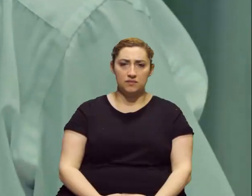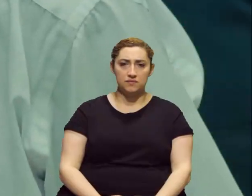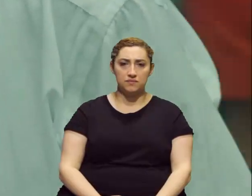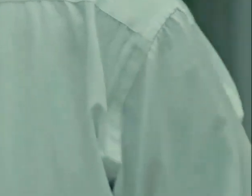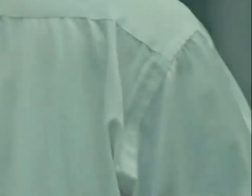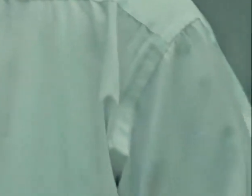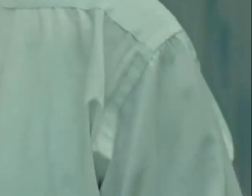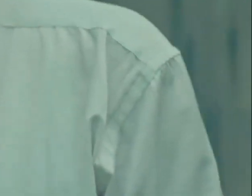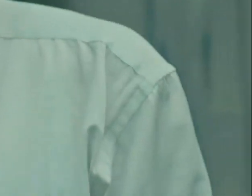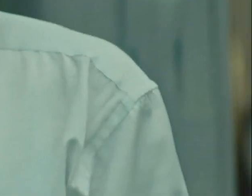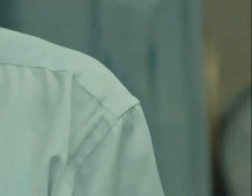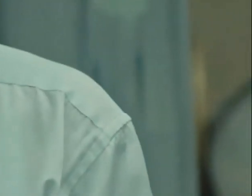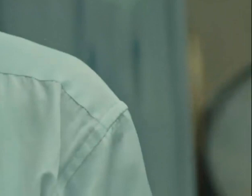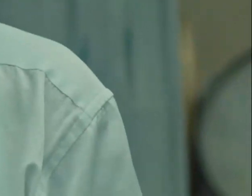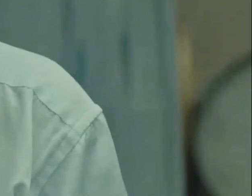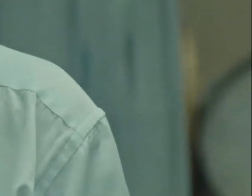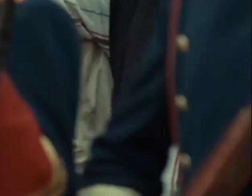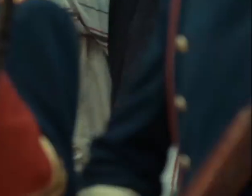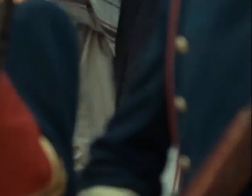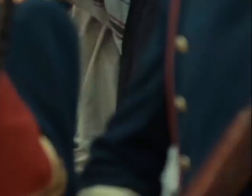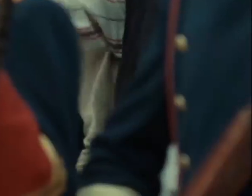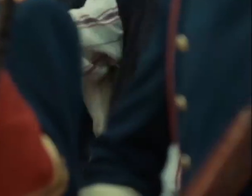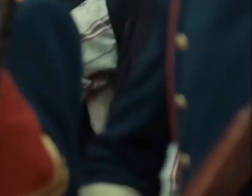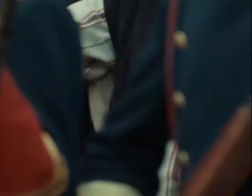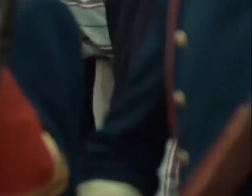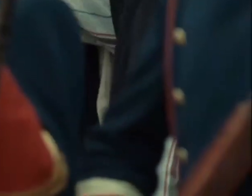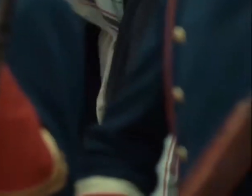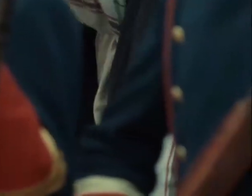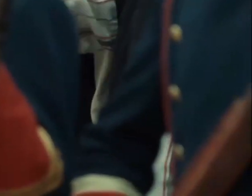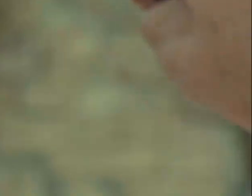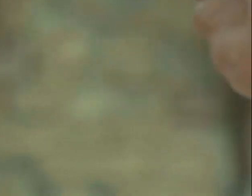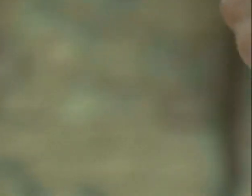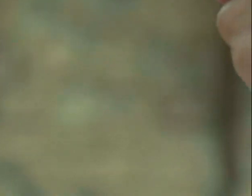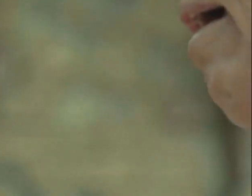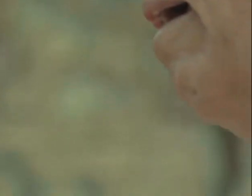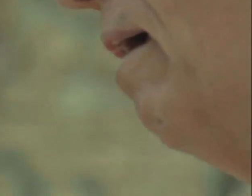Efendi'nin saçları darmadağınık. Üzerinde beyaz bir gömlek var, yüzü bir hayli solgun.